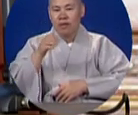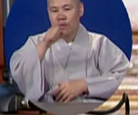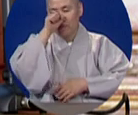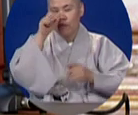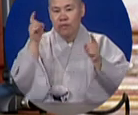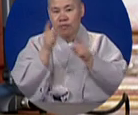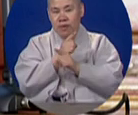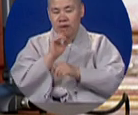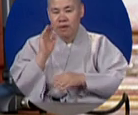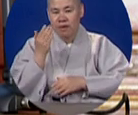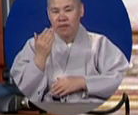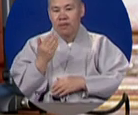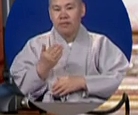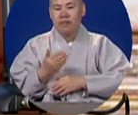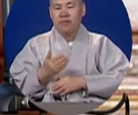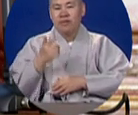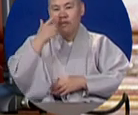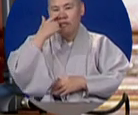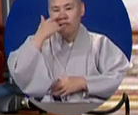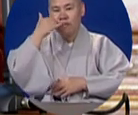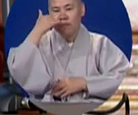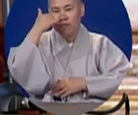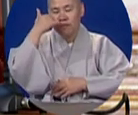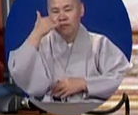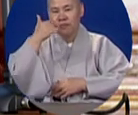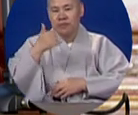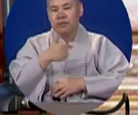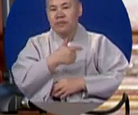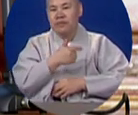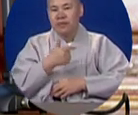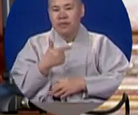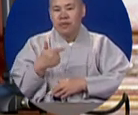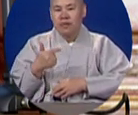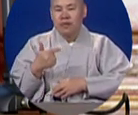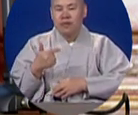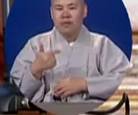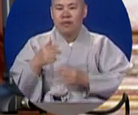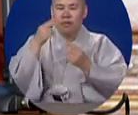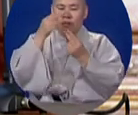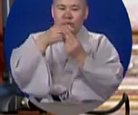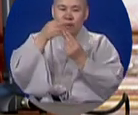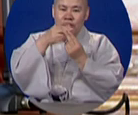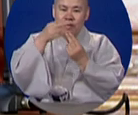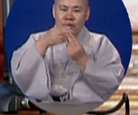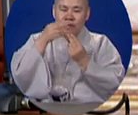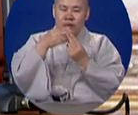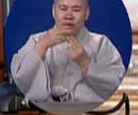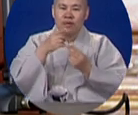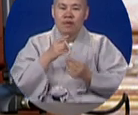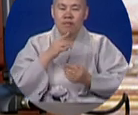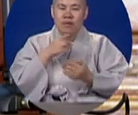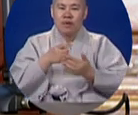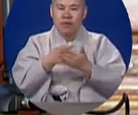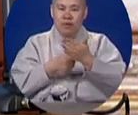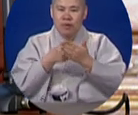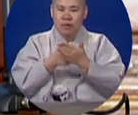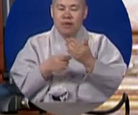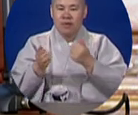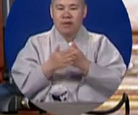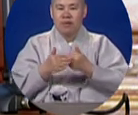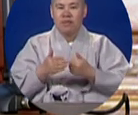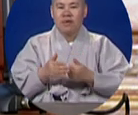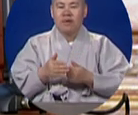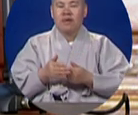된다든지 부모가 너무 저축을 하고 절약을 하니까 그게